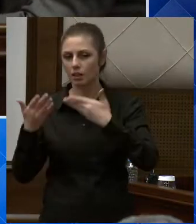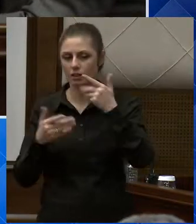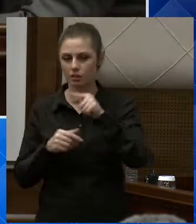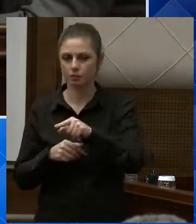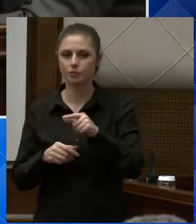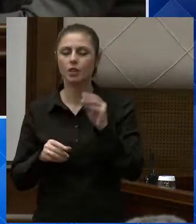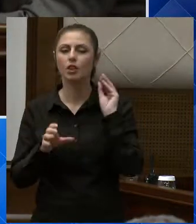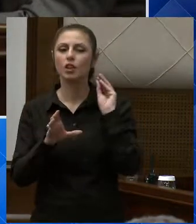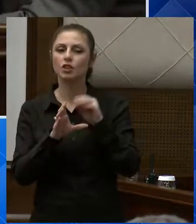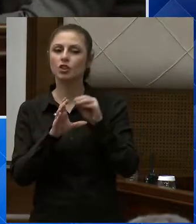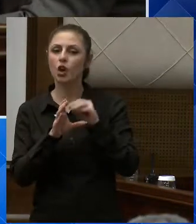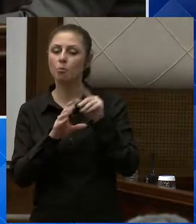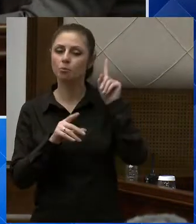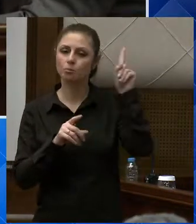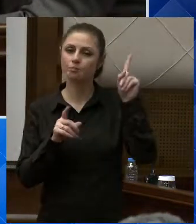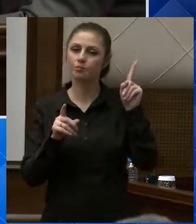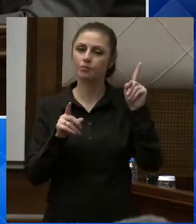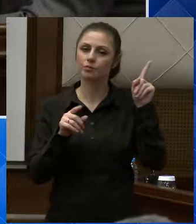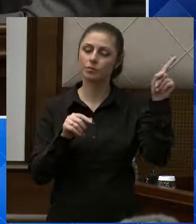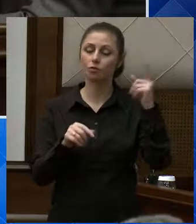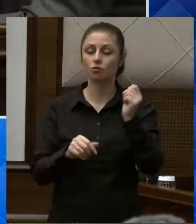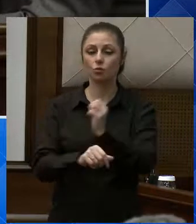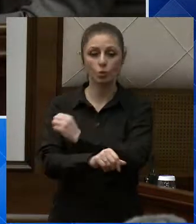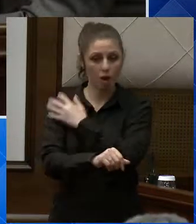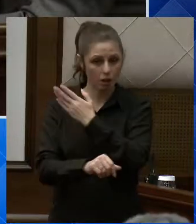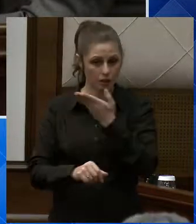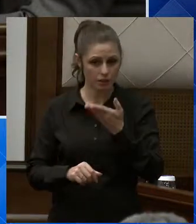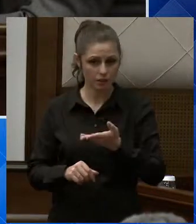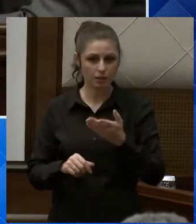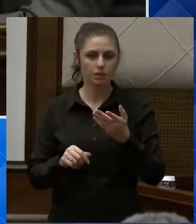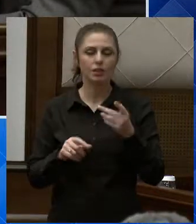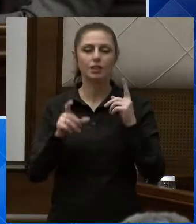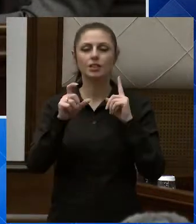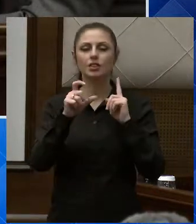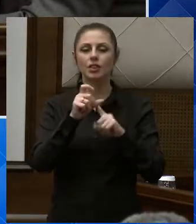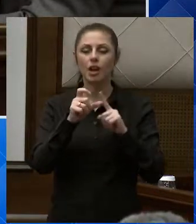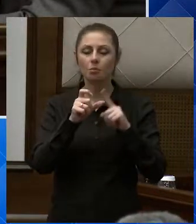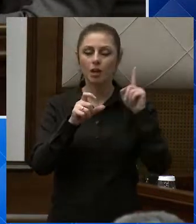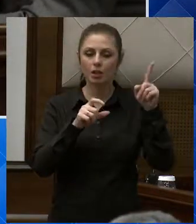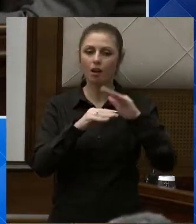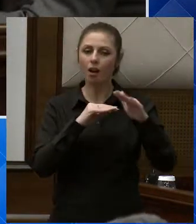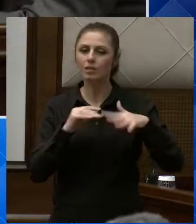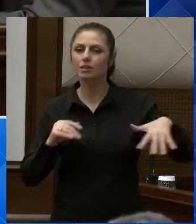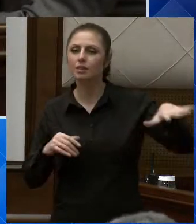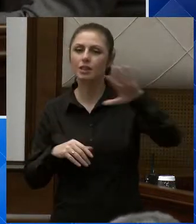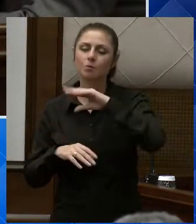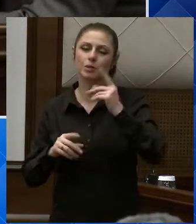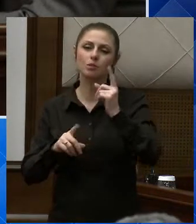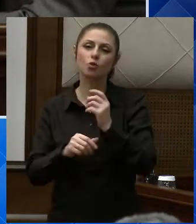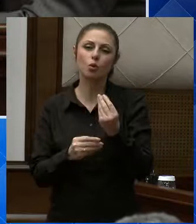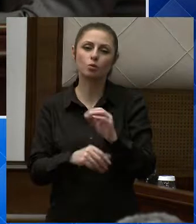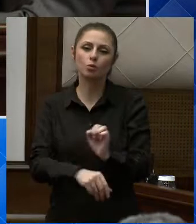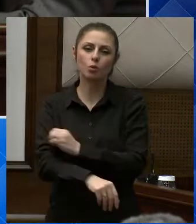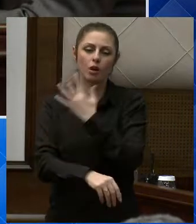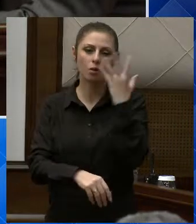Çöp istasyonuyla ilgili de duyarlılığınızdan, Büyükçekmece halkının duyarlılığından, Çakmaklı halkın duyarlılığından memnuniyet duyduk.